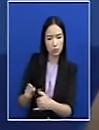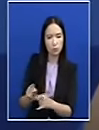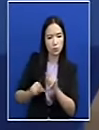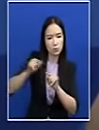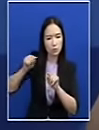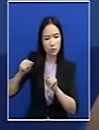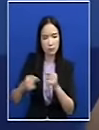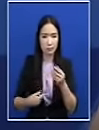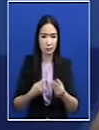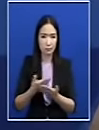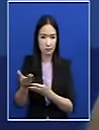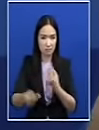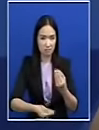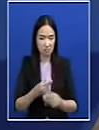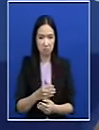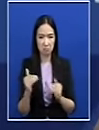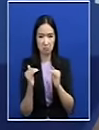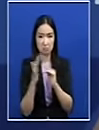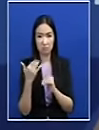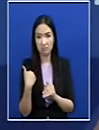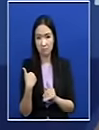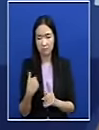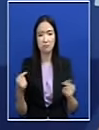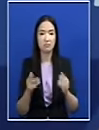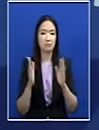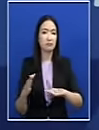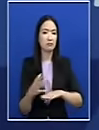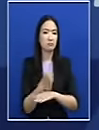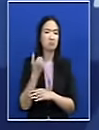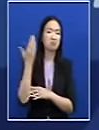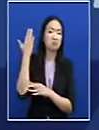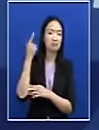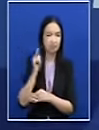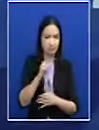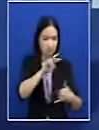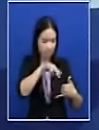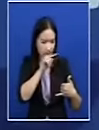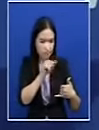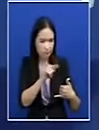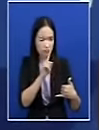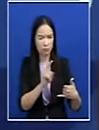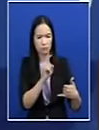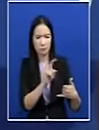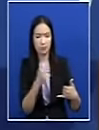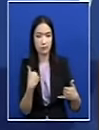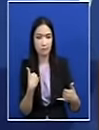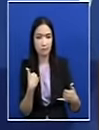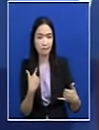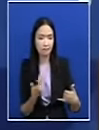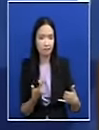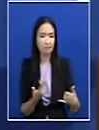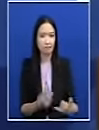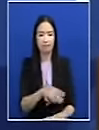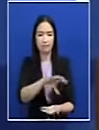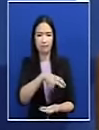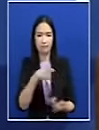หรือว่าซื้อขายไม่เป็นธรรมหรือไม่ในส่วนของอดีตนักการเมืองในชั้นต้นจะตรวจสอบเพียงว่าเป็นธุรกรรมต้องสงสัยได้รายงานทรัพย์สิน